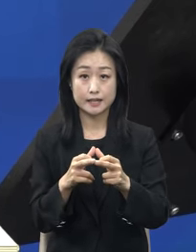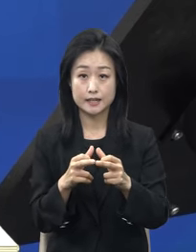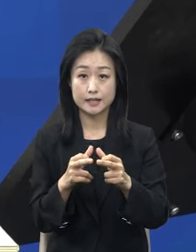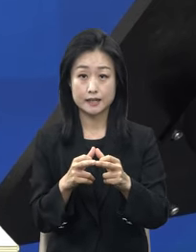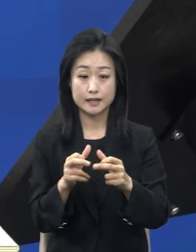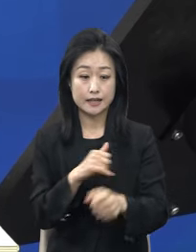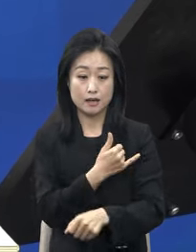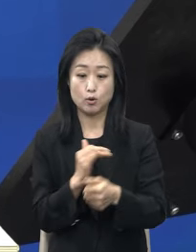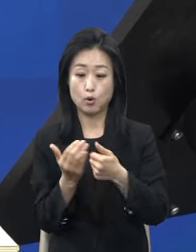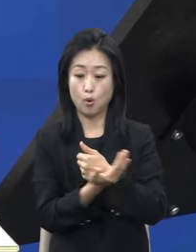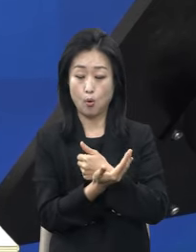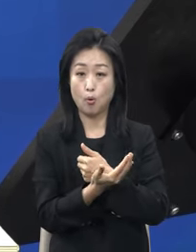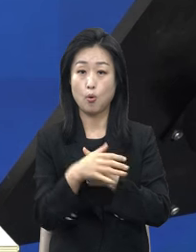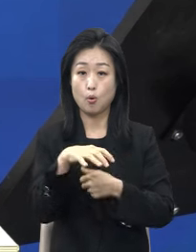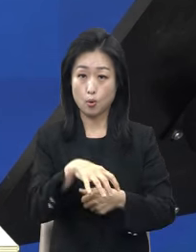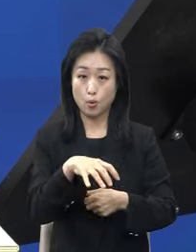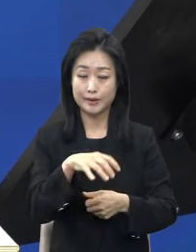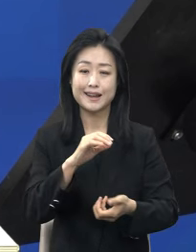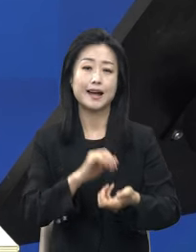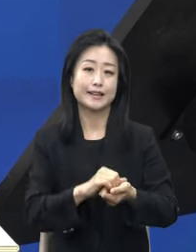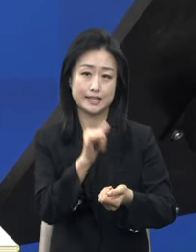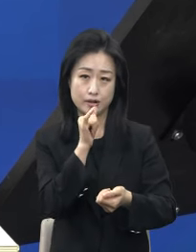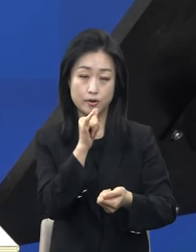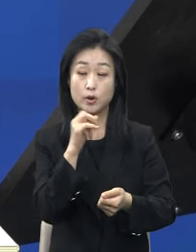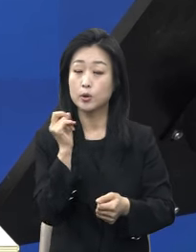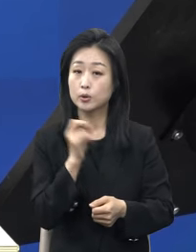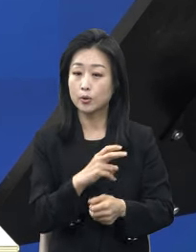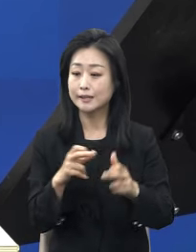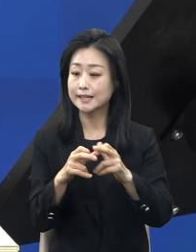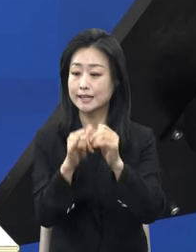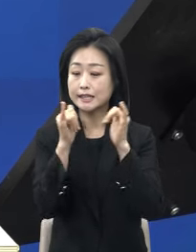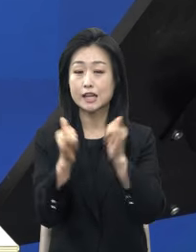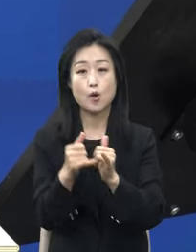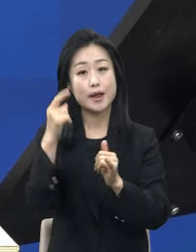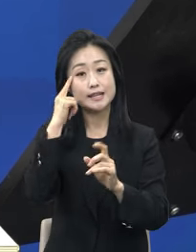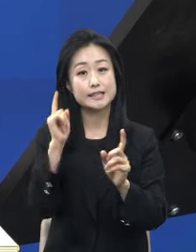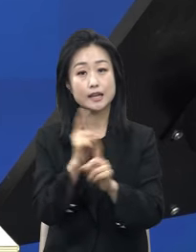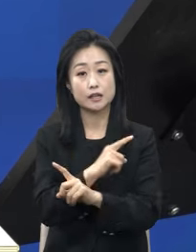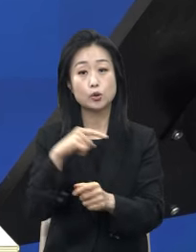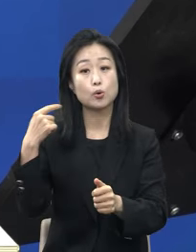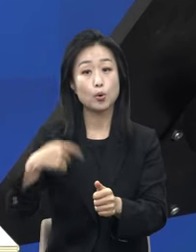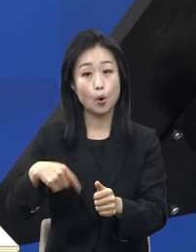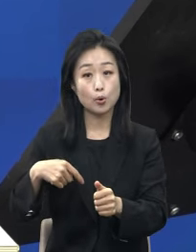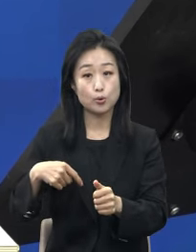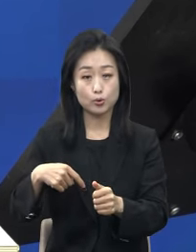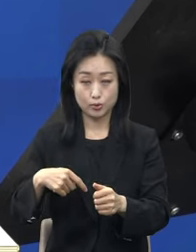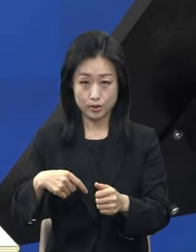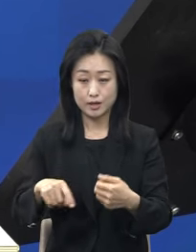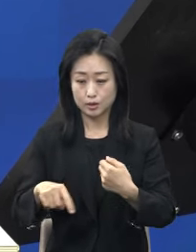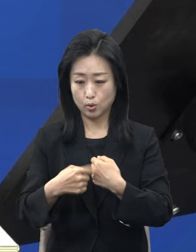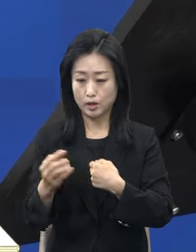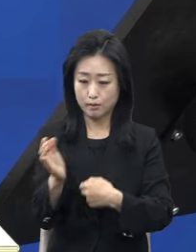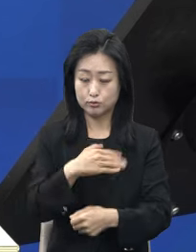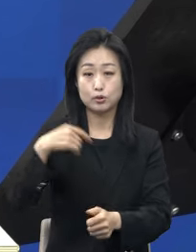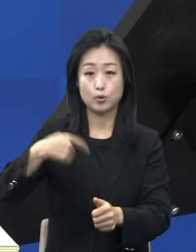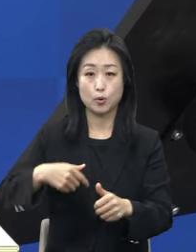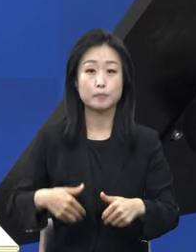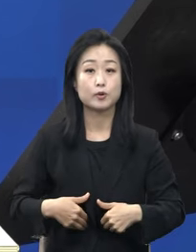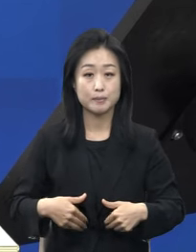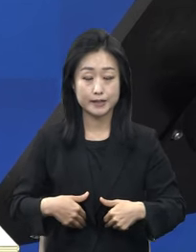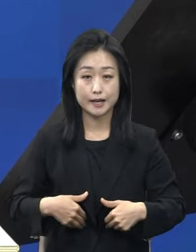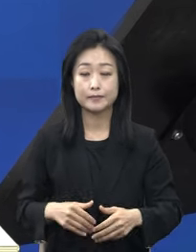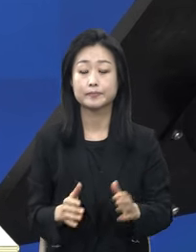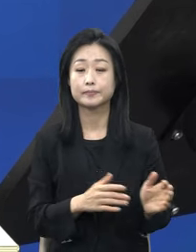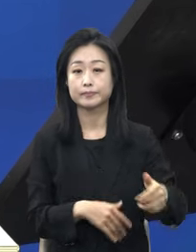장애인 인권 옹호 기관의 한계를 직접 경험했고, 장애인 사회 인식 개선 교육은 어릴 때부터 이루어져야 한다고 생각합니다. 여섯